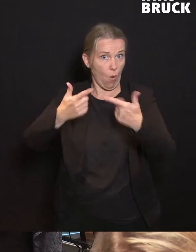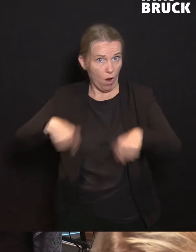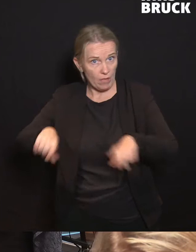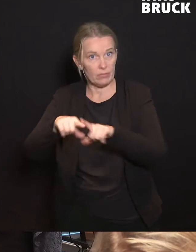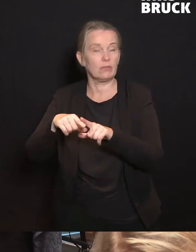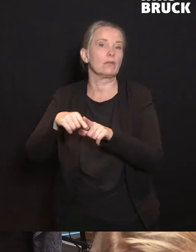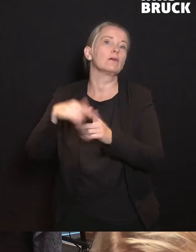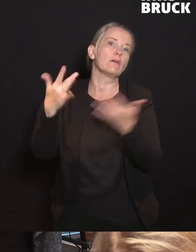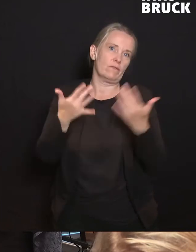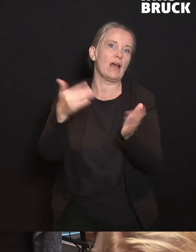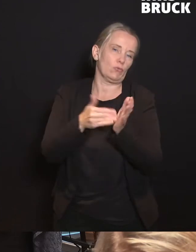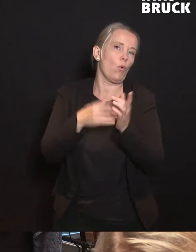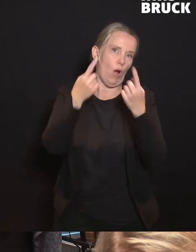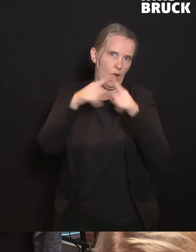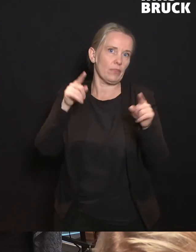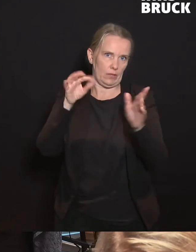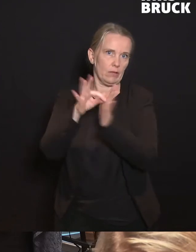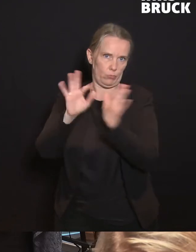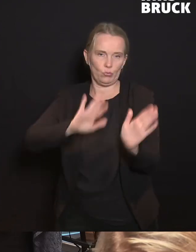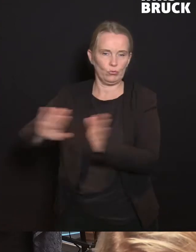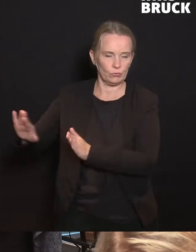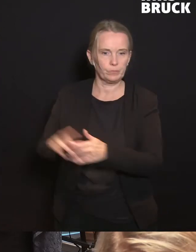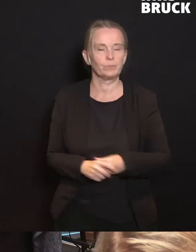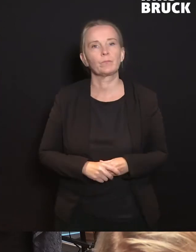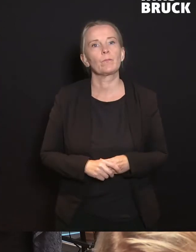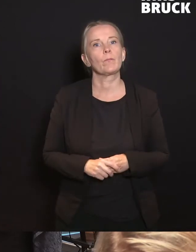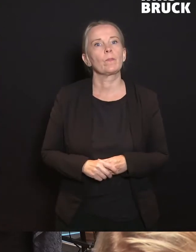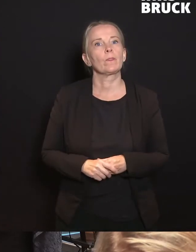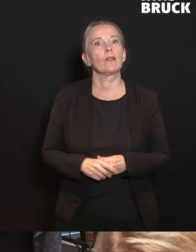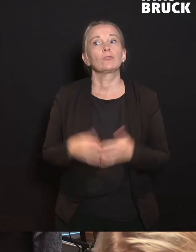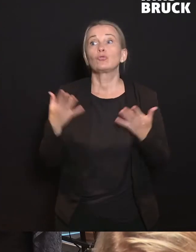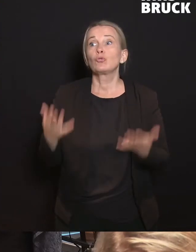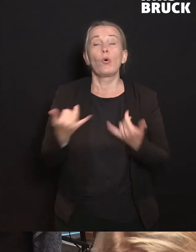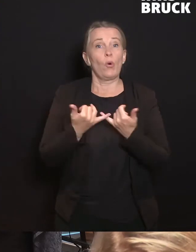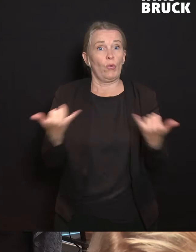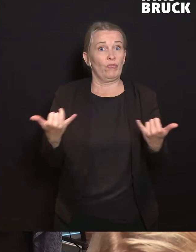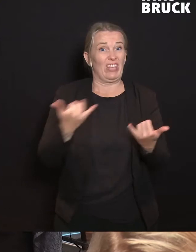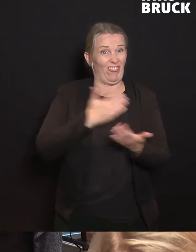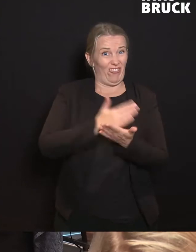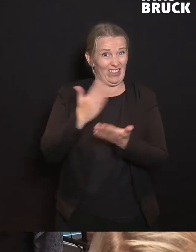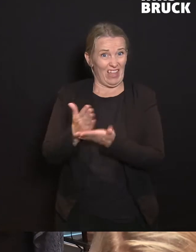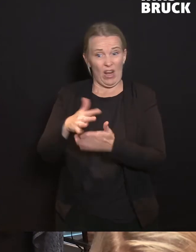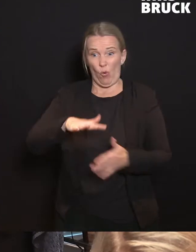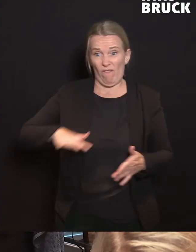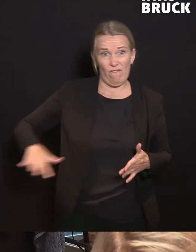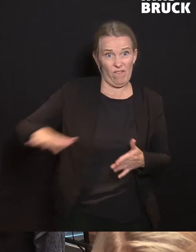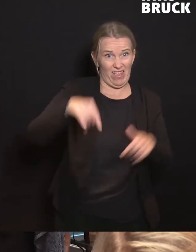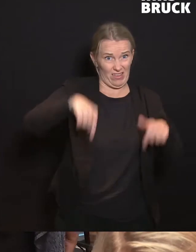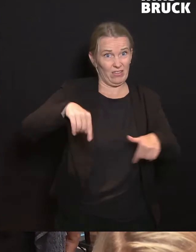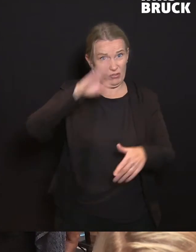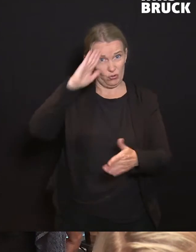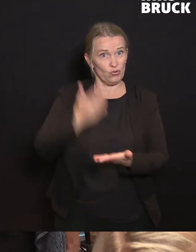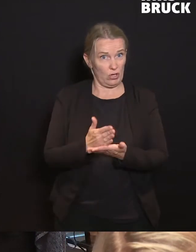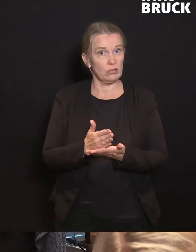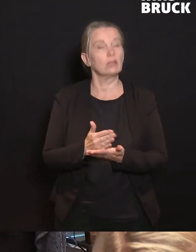vielleicht bei anderer Gelegenheit mehr. Sowas wie die Verteilung von Flächen in dieser Stadt hat auch immer